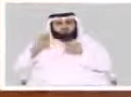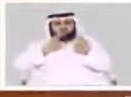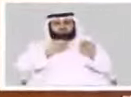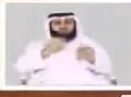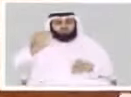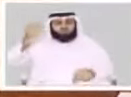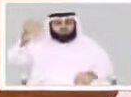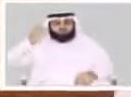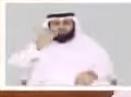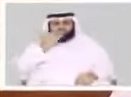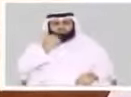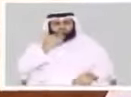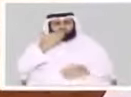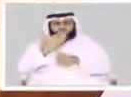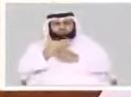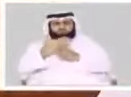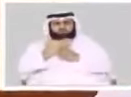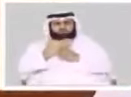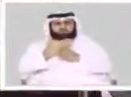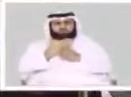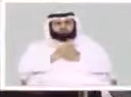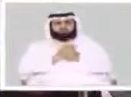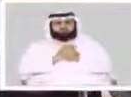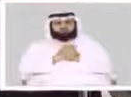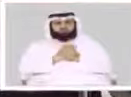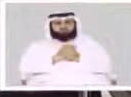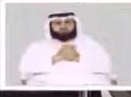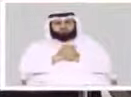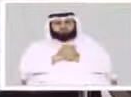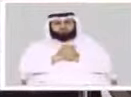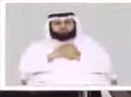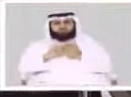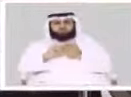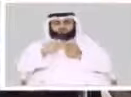أحدا من العالمين. والسبب أنه نقض